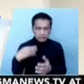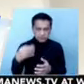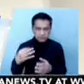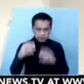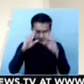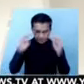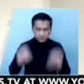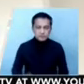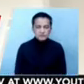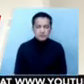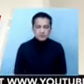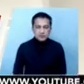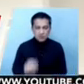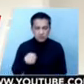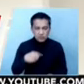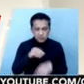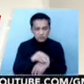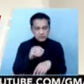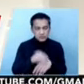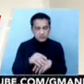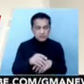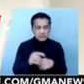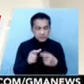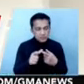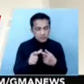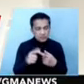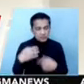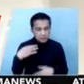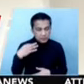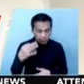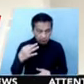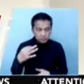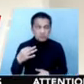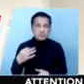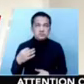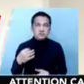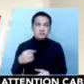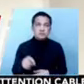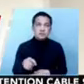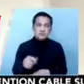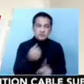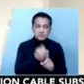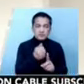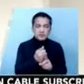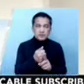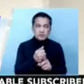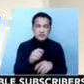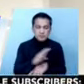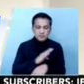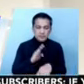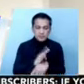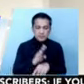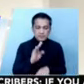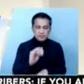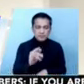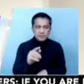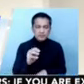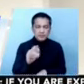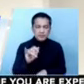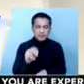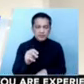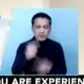ina-advise ko siya tumakbo para naman yung mismong bayan ng Bamban ang humatol sa kanya. Hindi yung